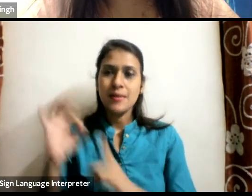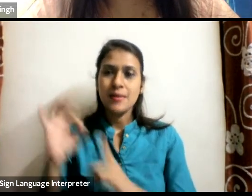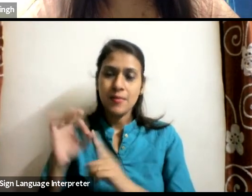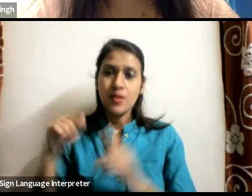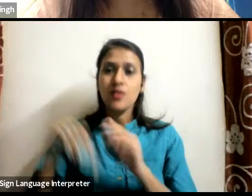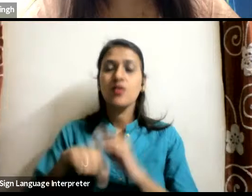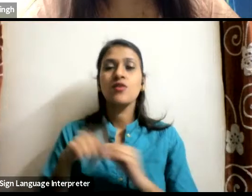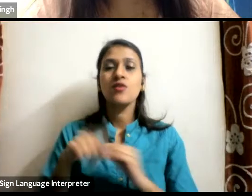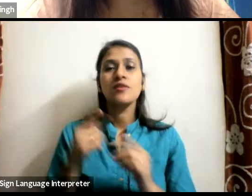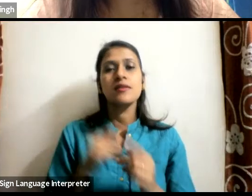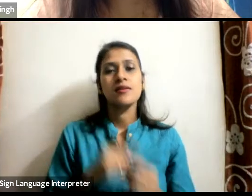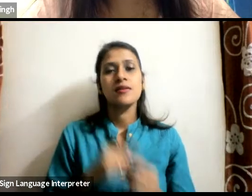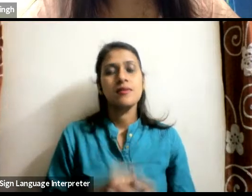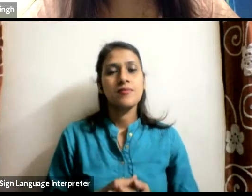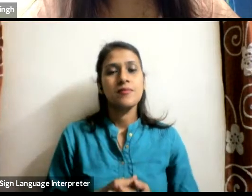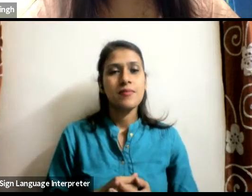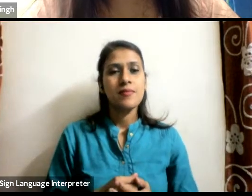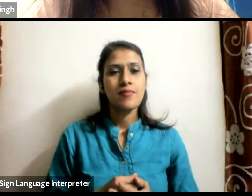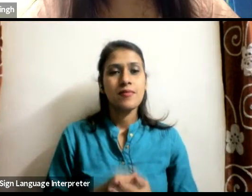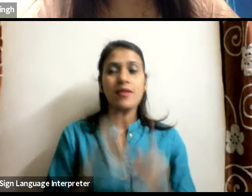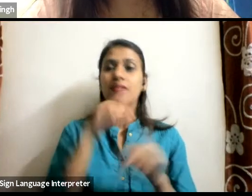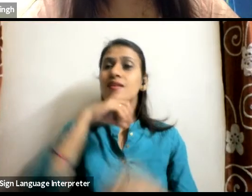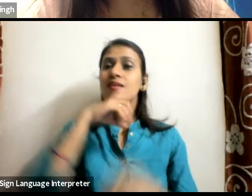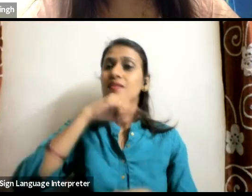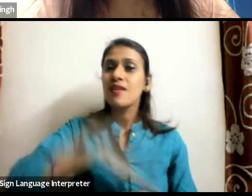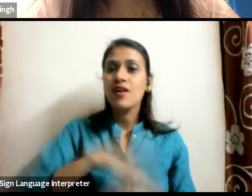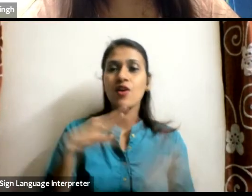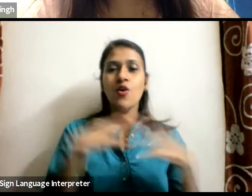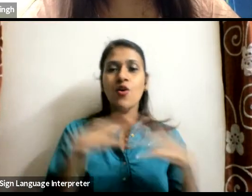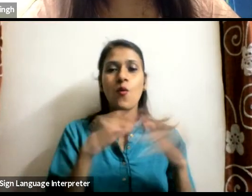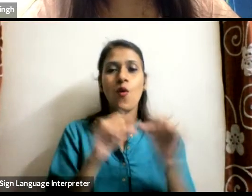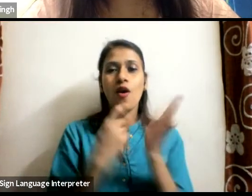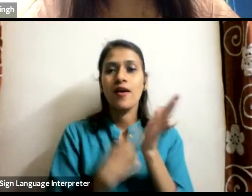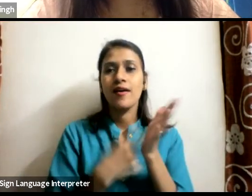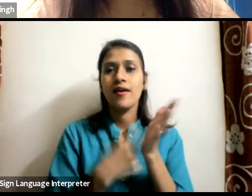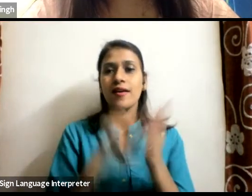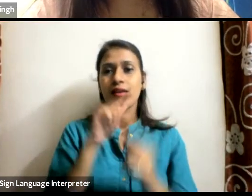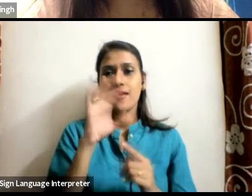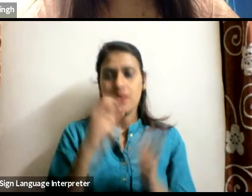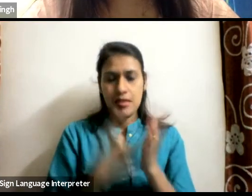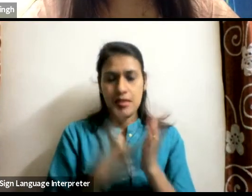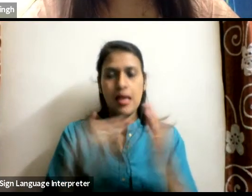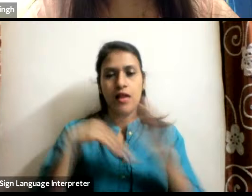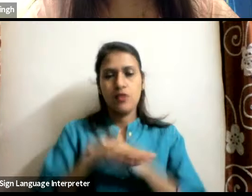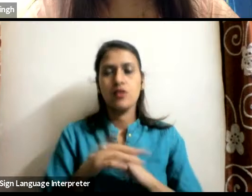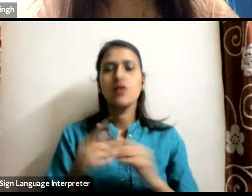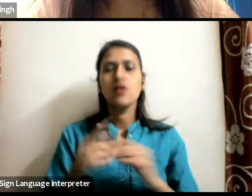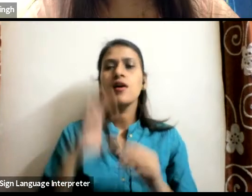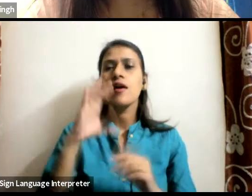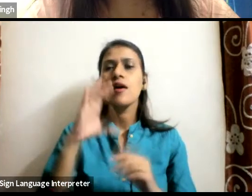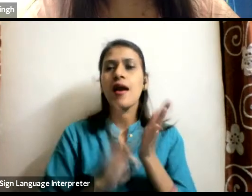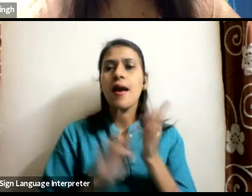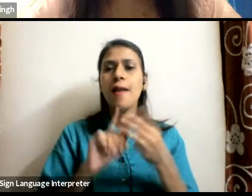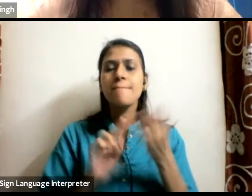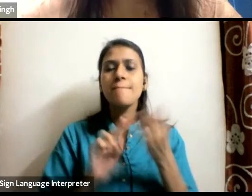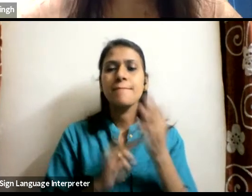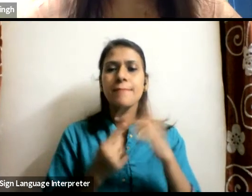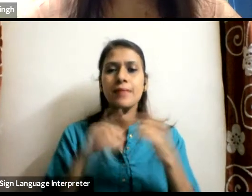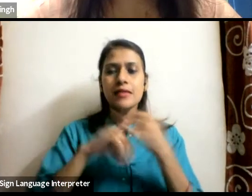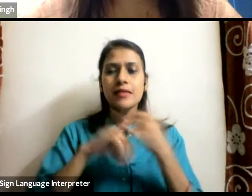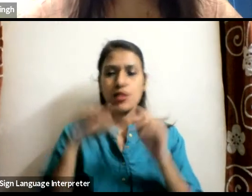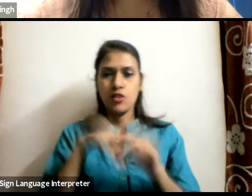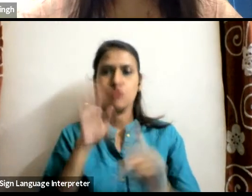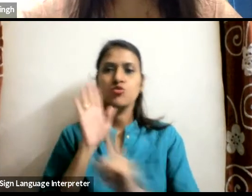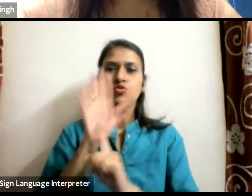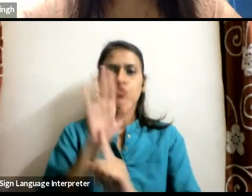www.prachicp.com/youngwarriors. ये लिंक हम chat comment section में भी डाल देंगे. हमारा movement join करने के लिए